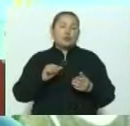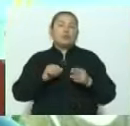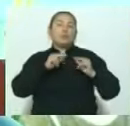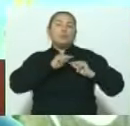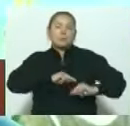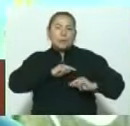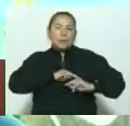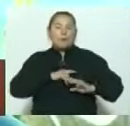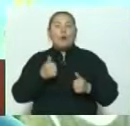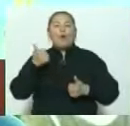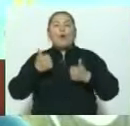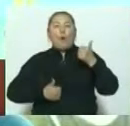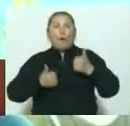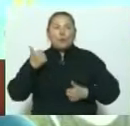осы